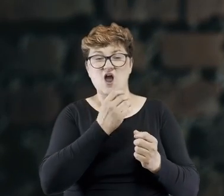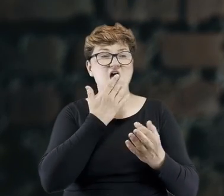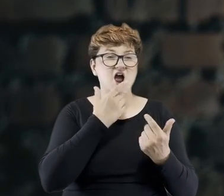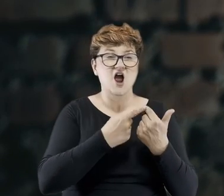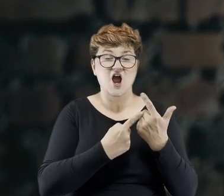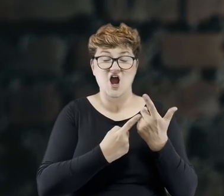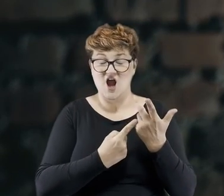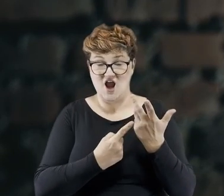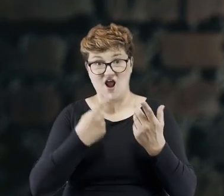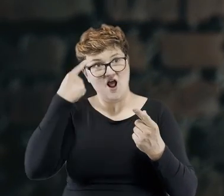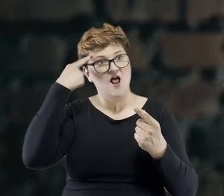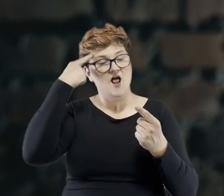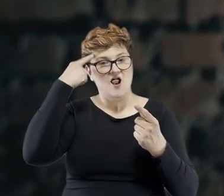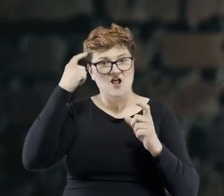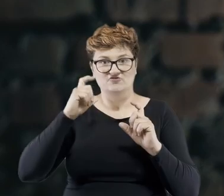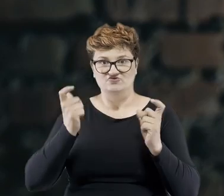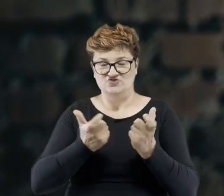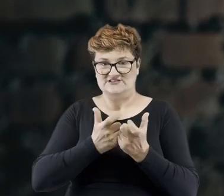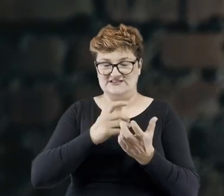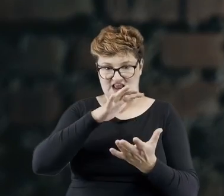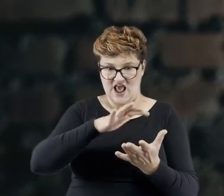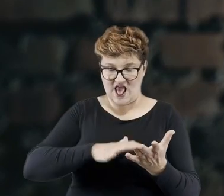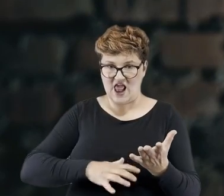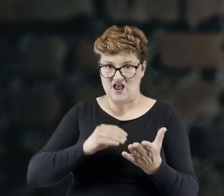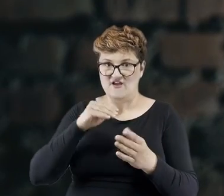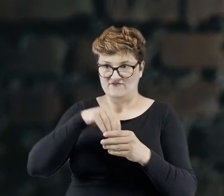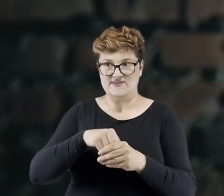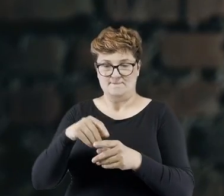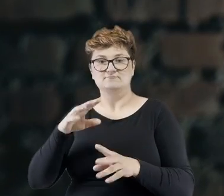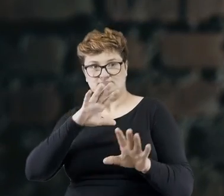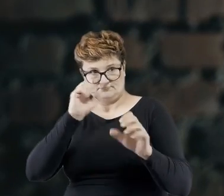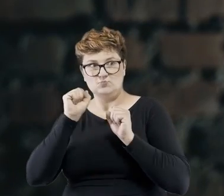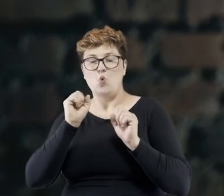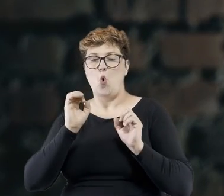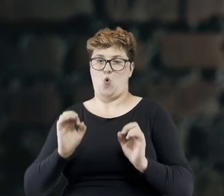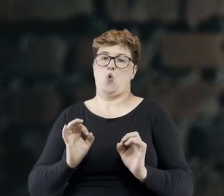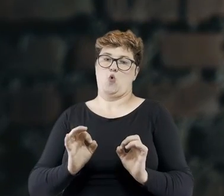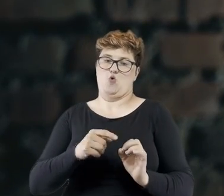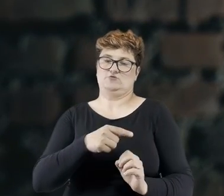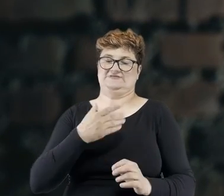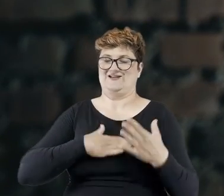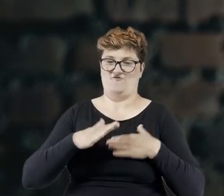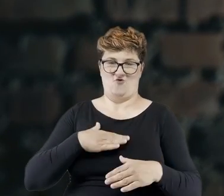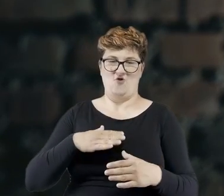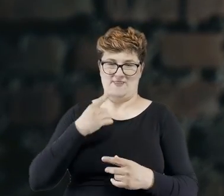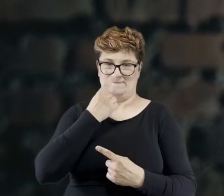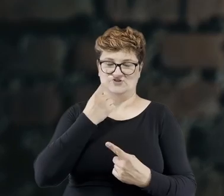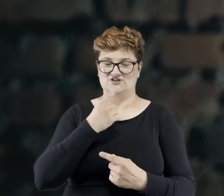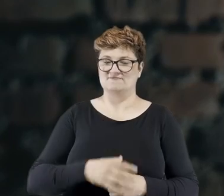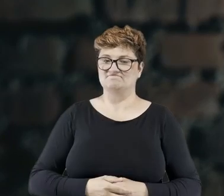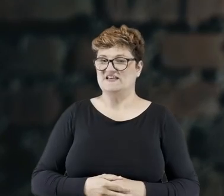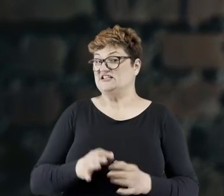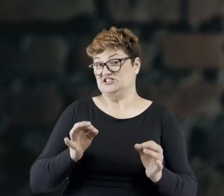jakby jej intencje, które ona uważała, że są zapisane w tym tekście. Myślę na przykład, że ona byłaby